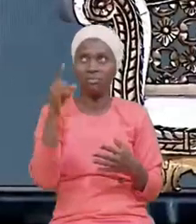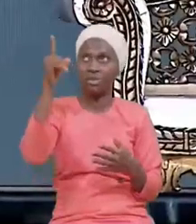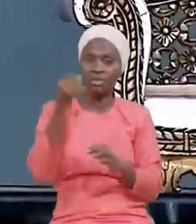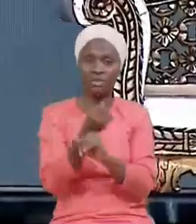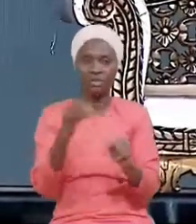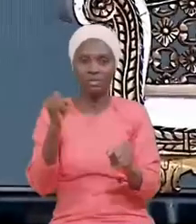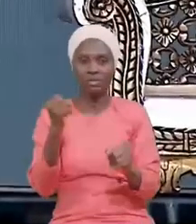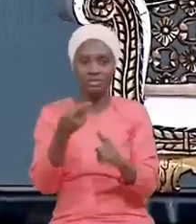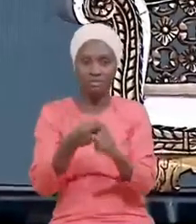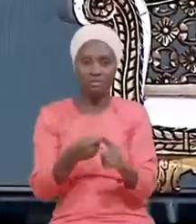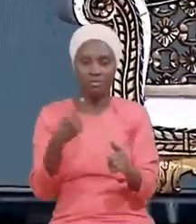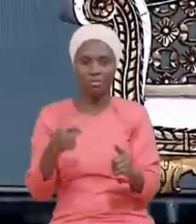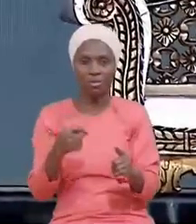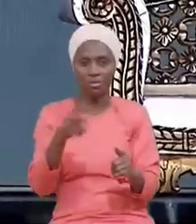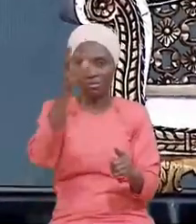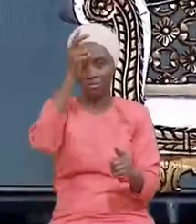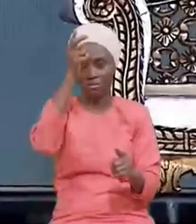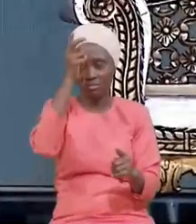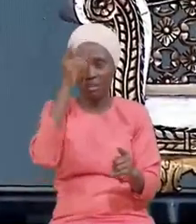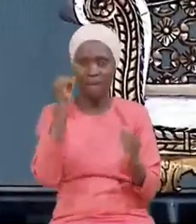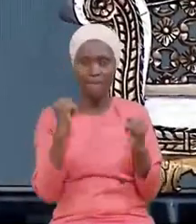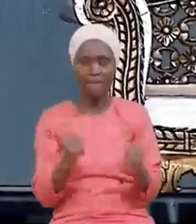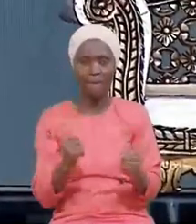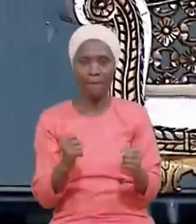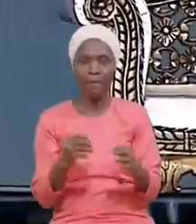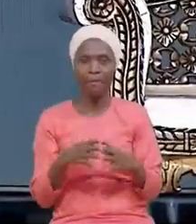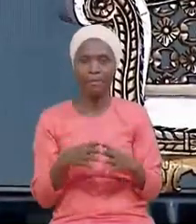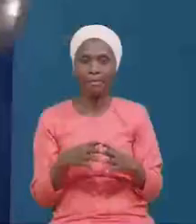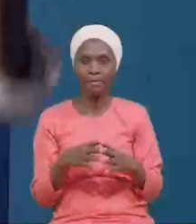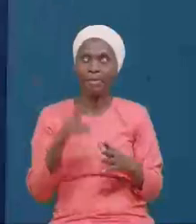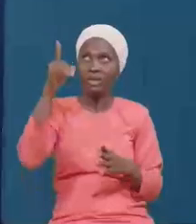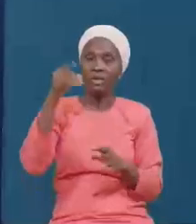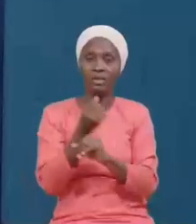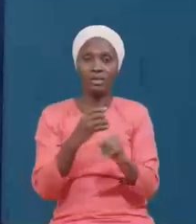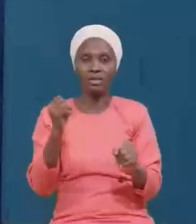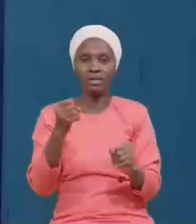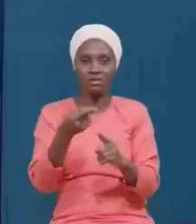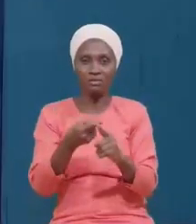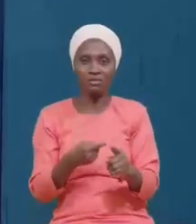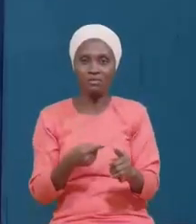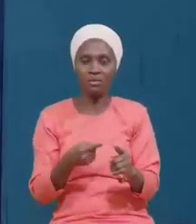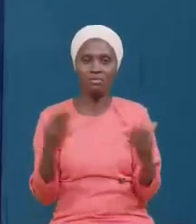Il sauve des pouvoirs démoniaques. Il sauve des ténèbres.